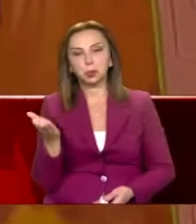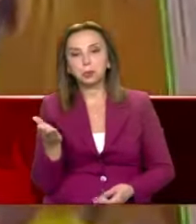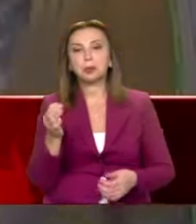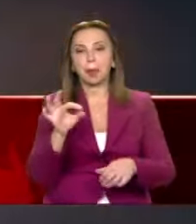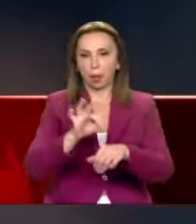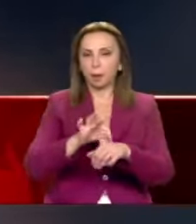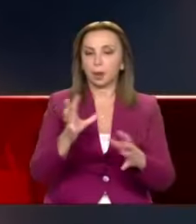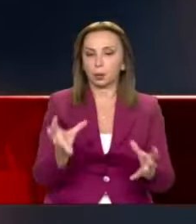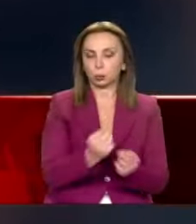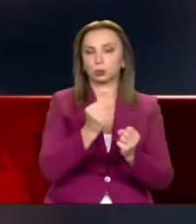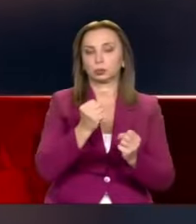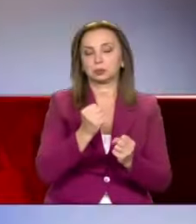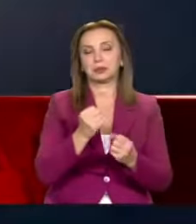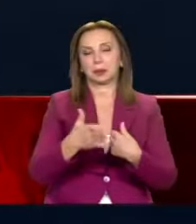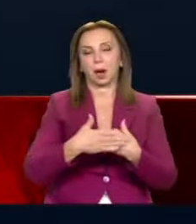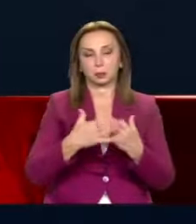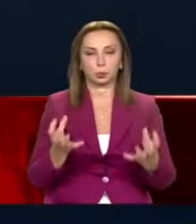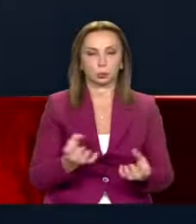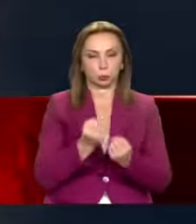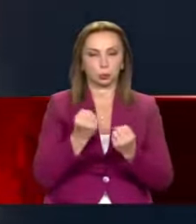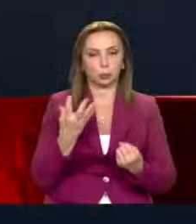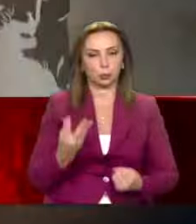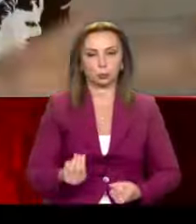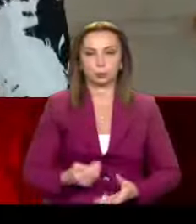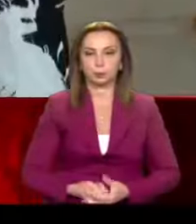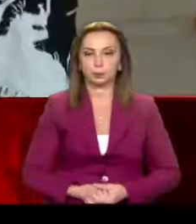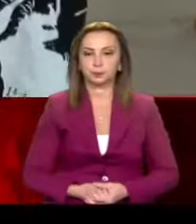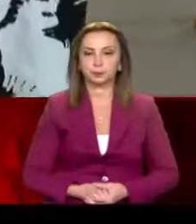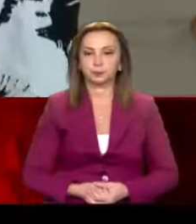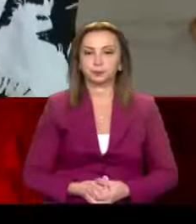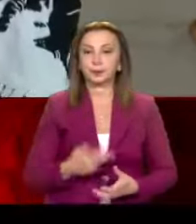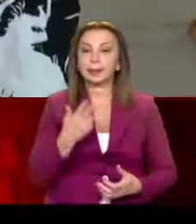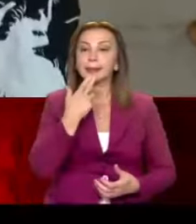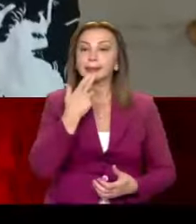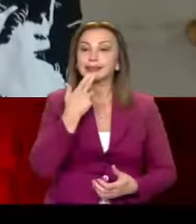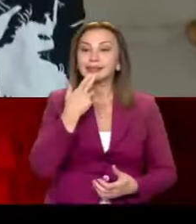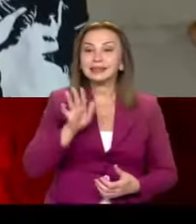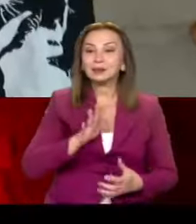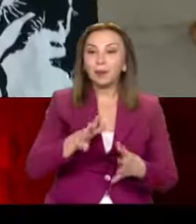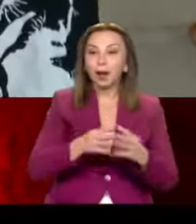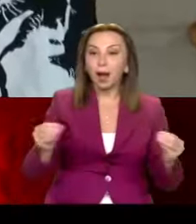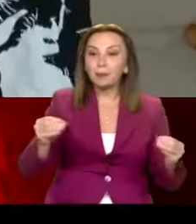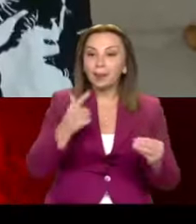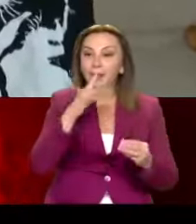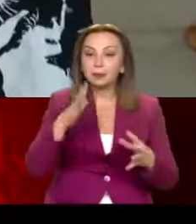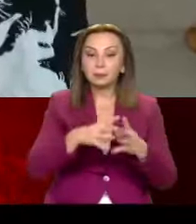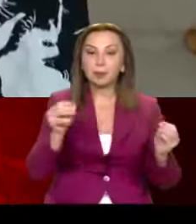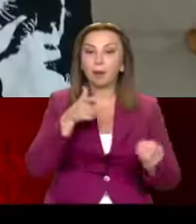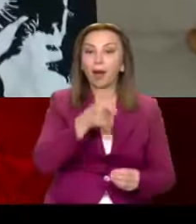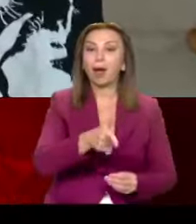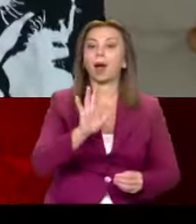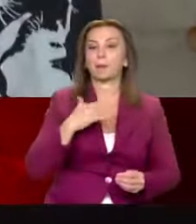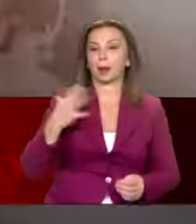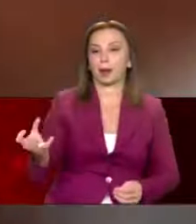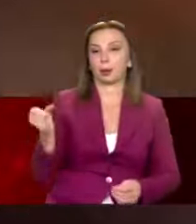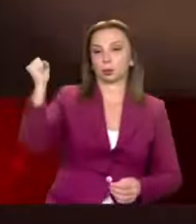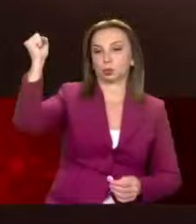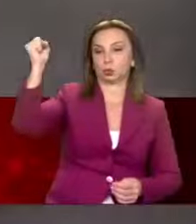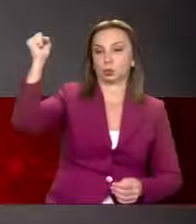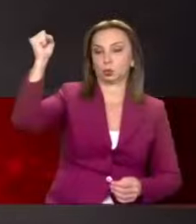kuru çıkarıldı abi boşal böyle abi kızımı havada tutuyorum böyle kolum elim yukarıda onu suyun üstünde tutmaya çalışıyorum